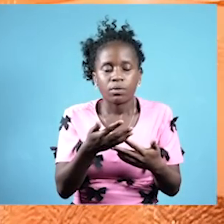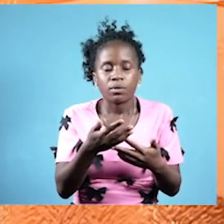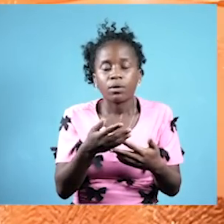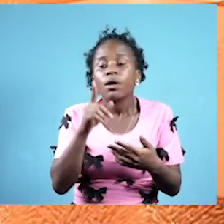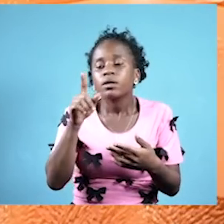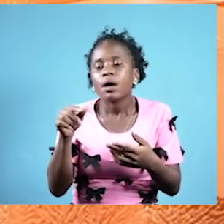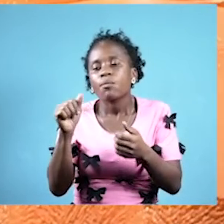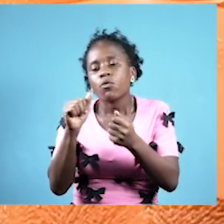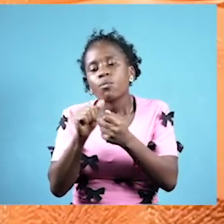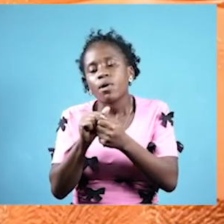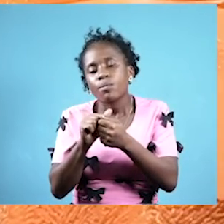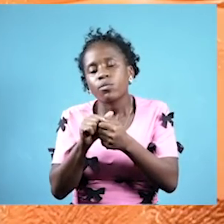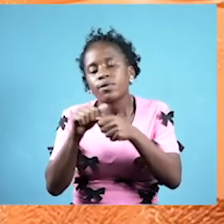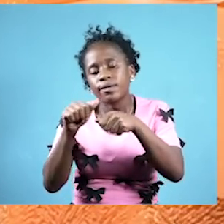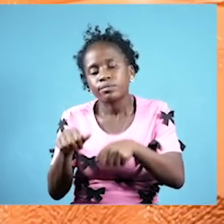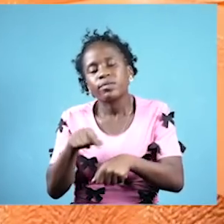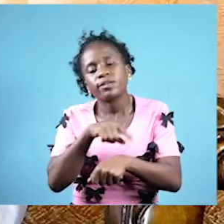Wao wanatupa sisi uongozi,